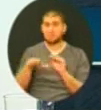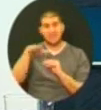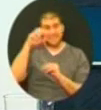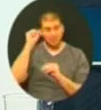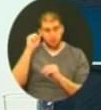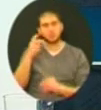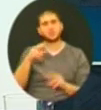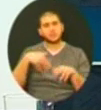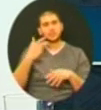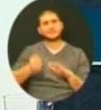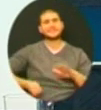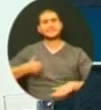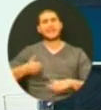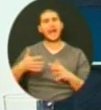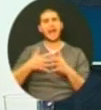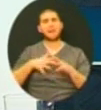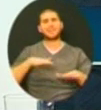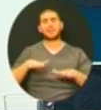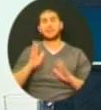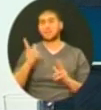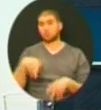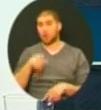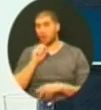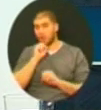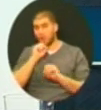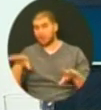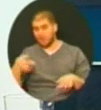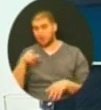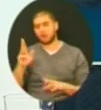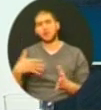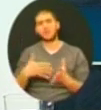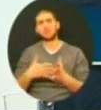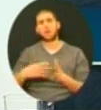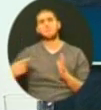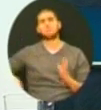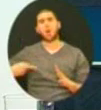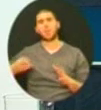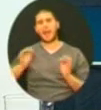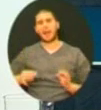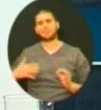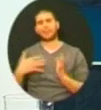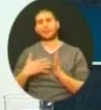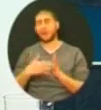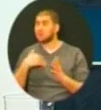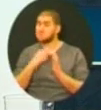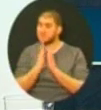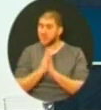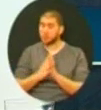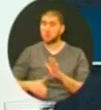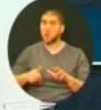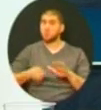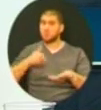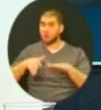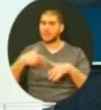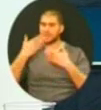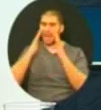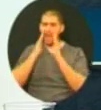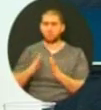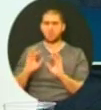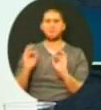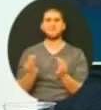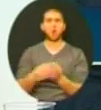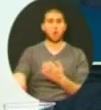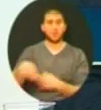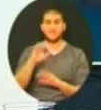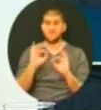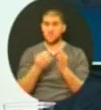האלה, יהיה ששרי הקבינט, אם יש הדלפה, ילכו למכונת אמת. ואני מבקש בסיטואציה הזו, לראש הממשלה יהיה אימון בפורום הזה.